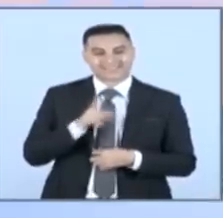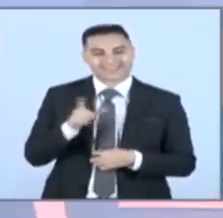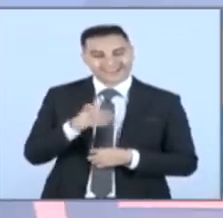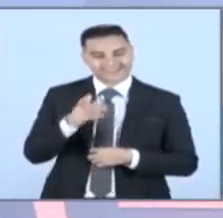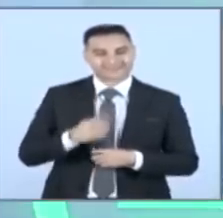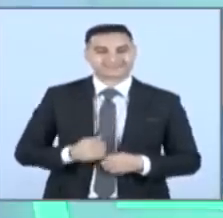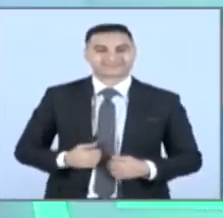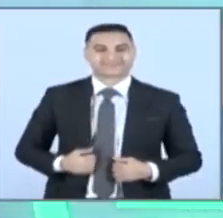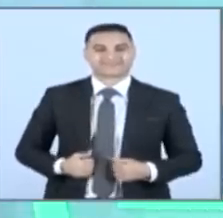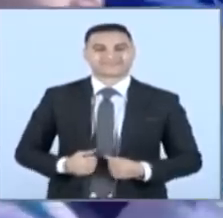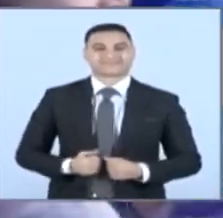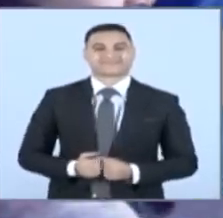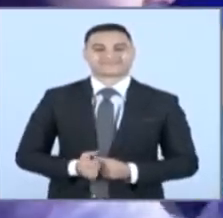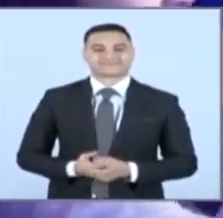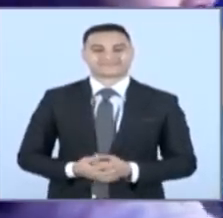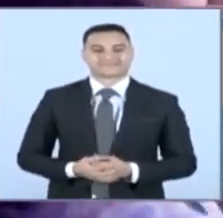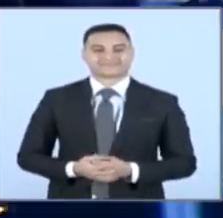صحيحة.